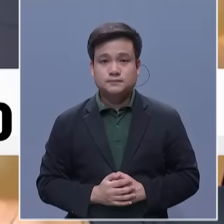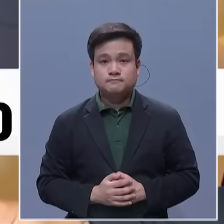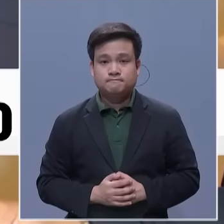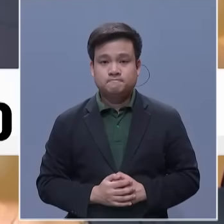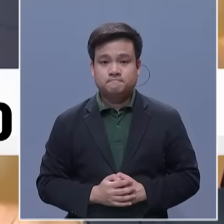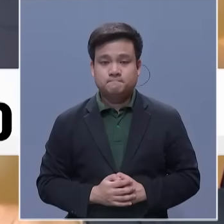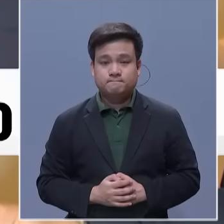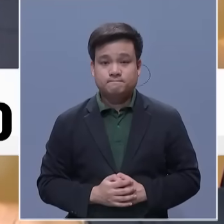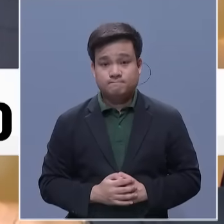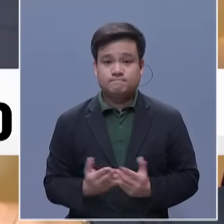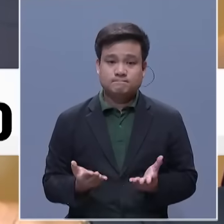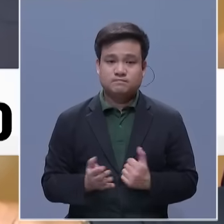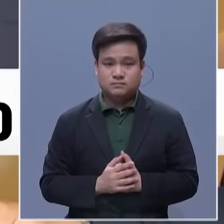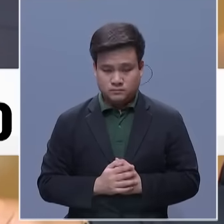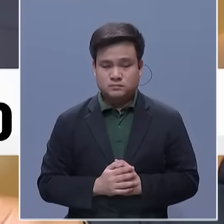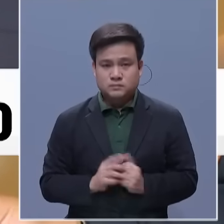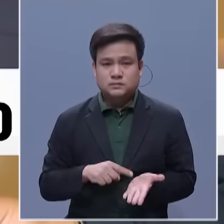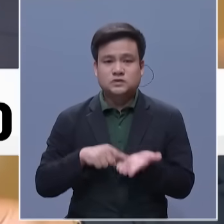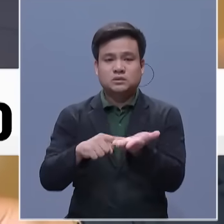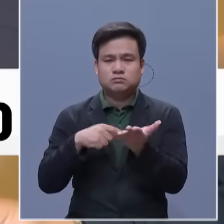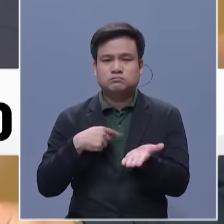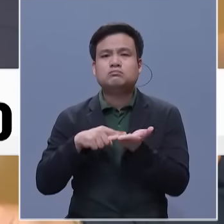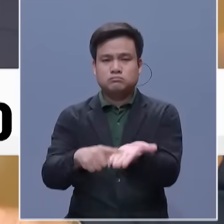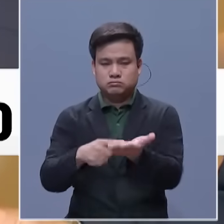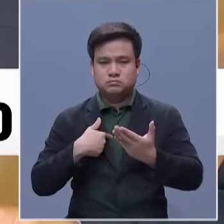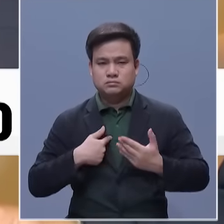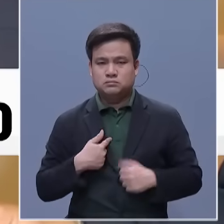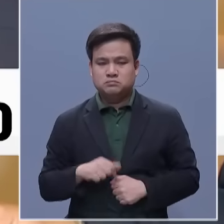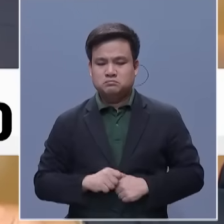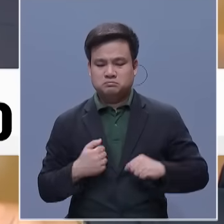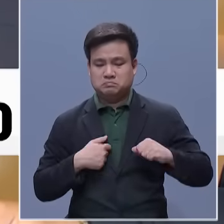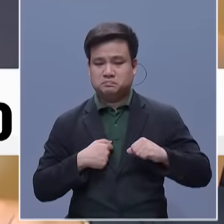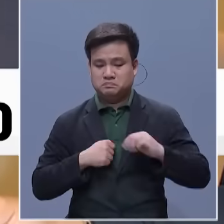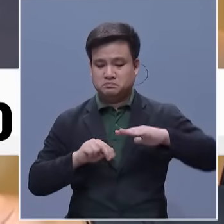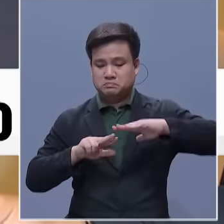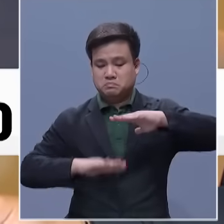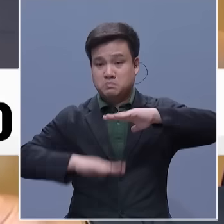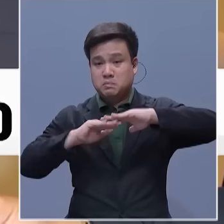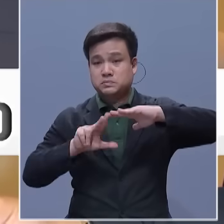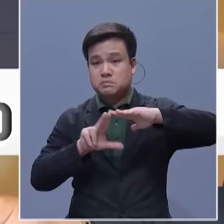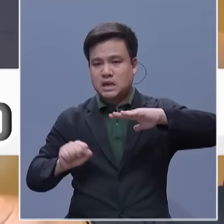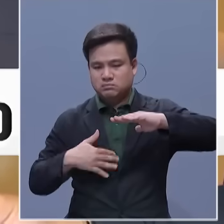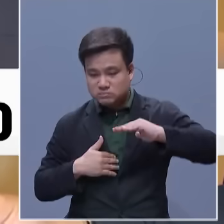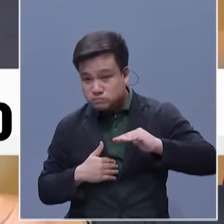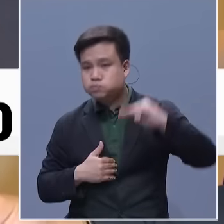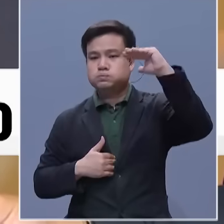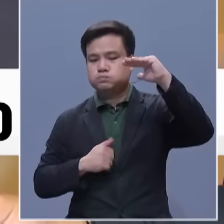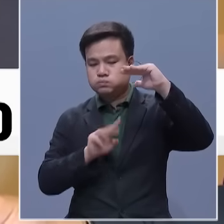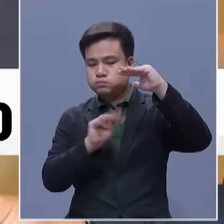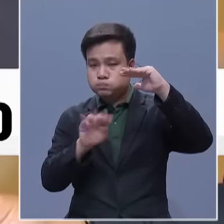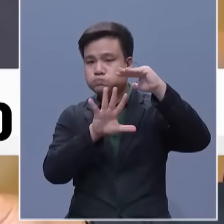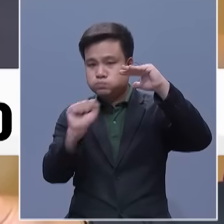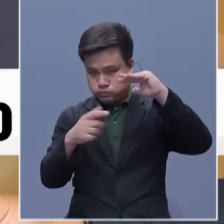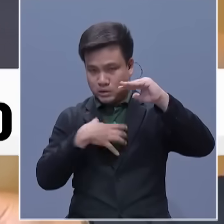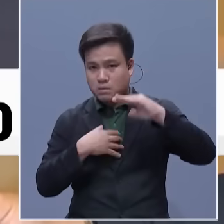ผมว่าน่าจะเพิ่มเพดานขึ้นอีกนะเพราะว่าส่วนใหญ่ตามตามที่ดูๆหนี้ส่วนใหญ่